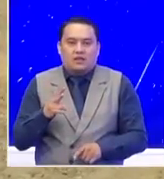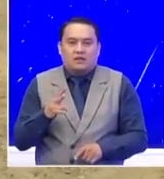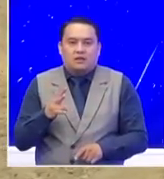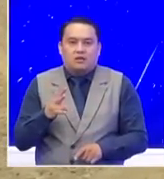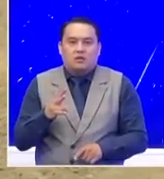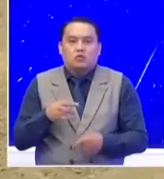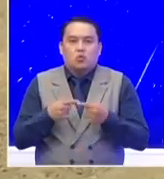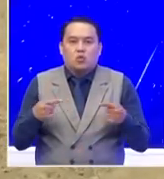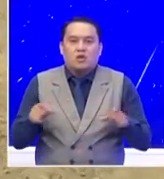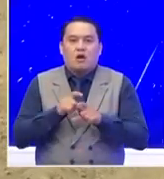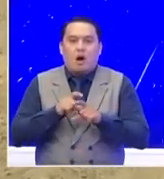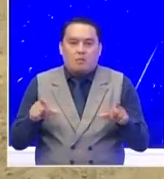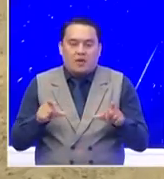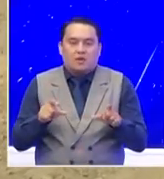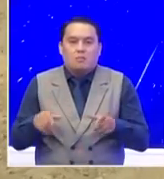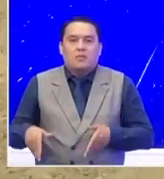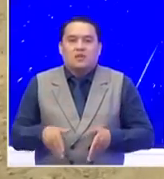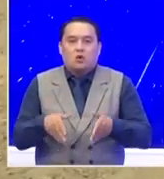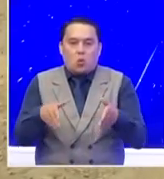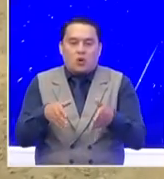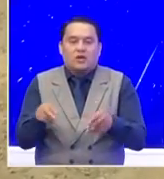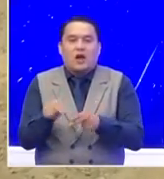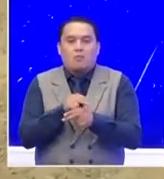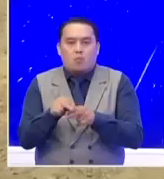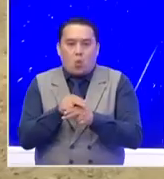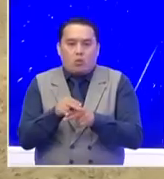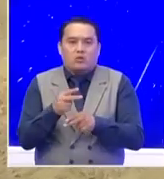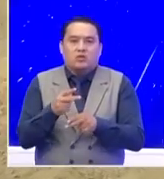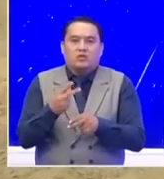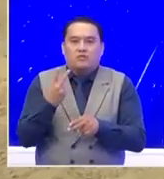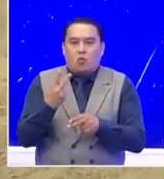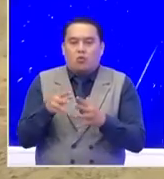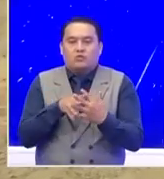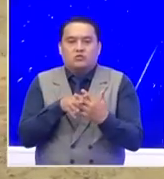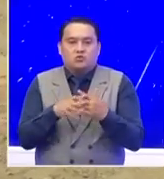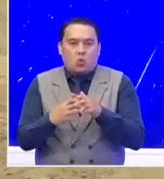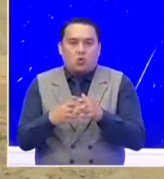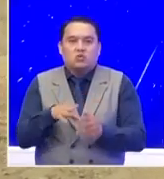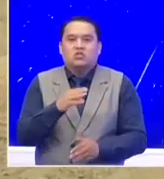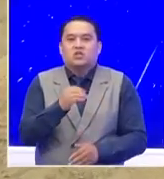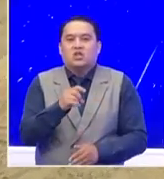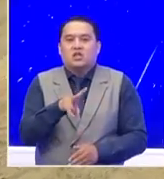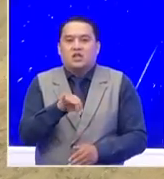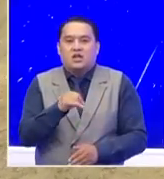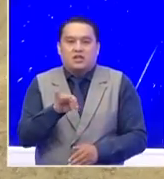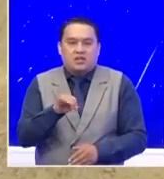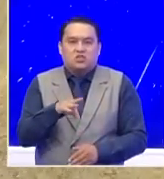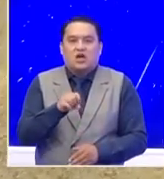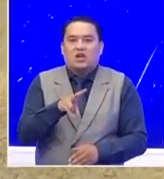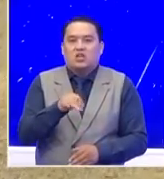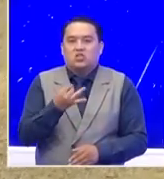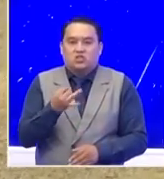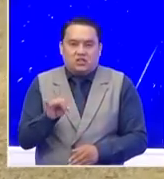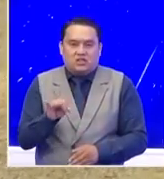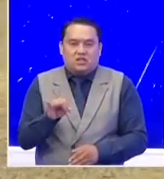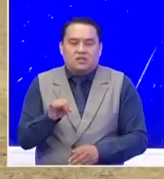нас и другие объекты есть – это по дороге. Это текущий ремонт, это в двух сельских округах – это Чингельдинский и Заречный.